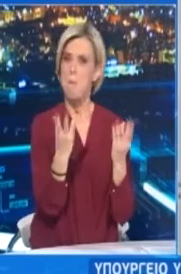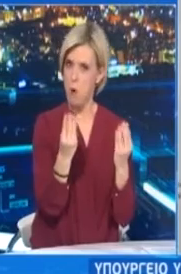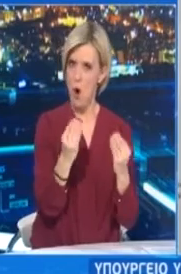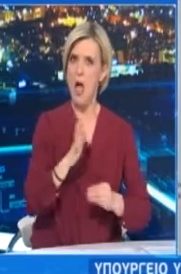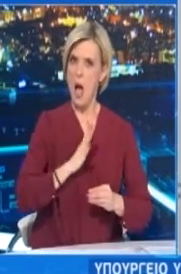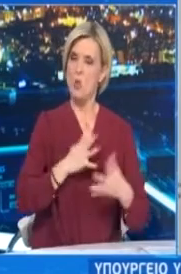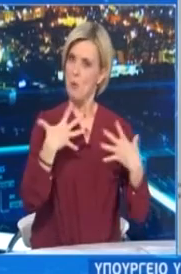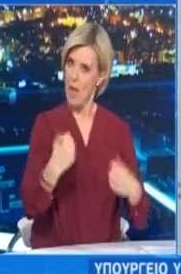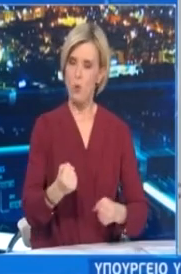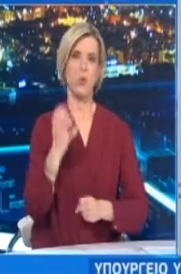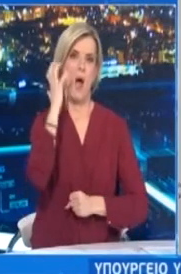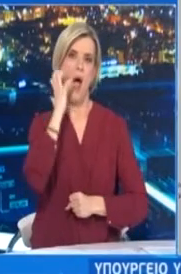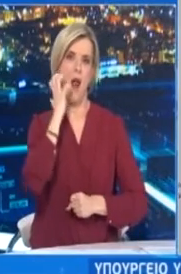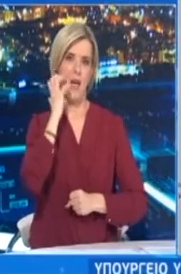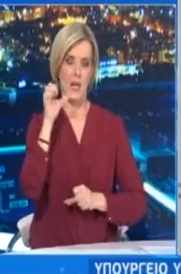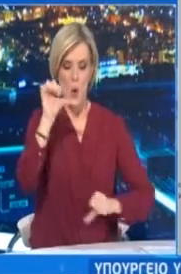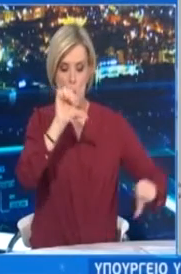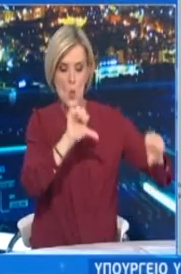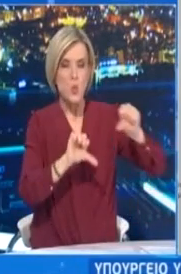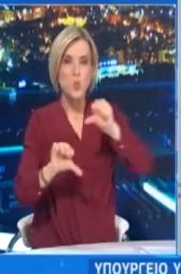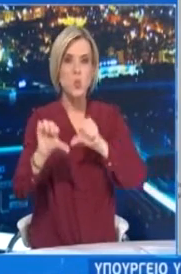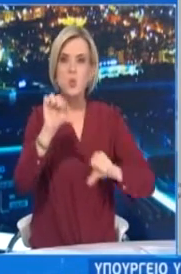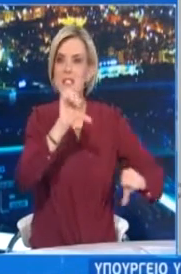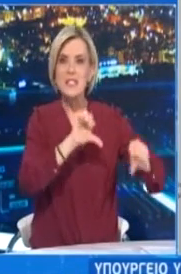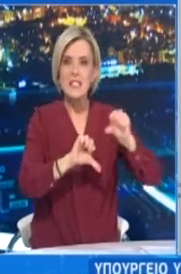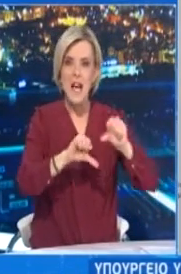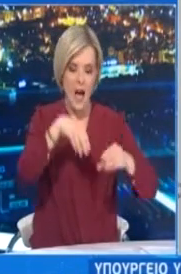που υπάρχει στο εμβόλιο και χρησιμοποιείται σε καλλυντικά και φάρμακα.